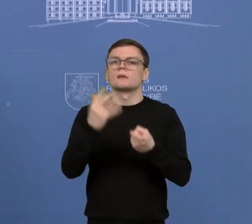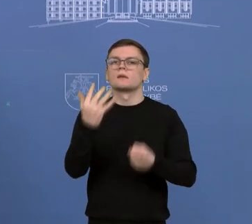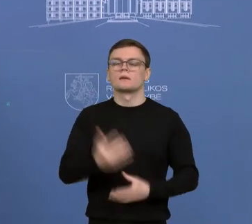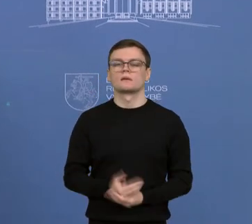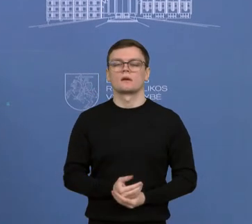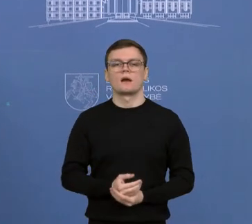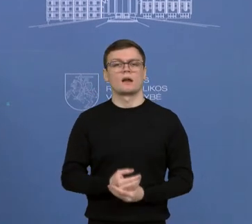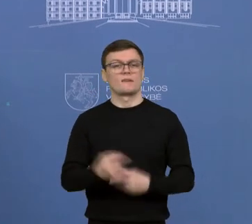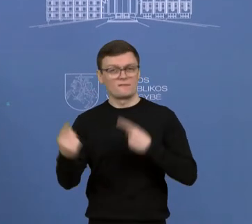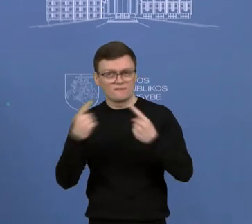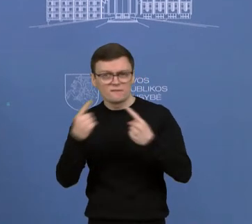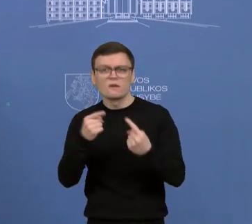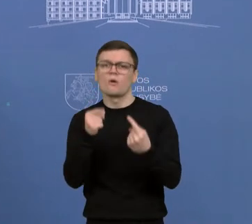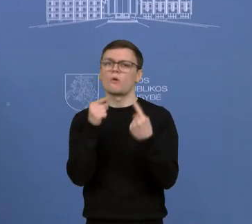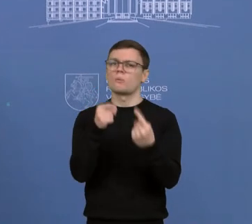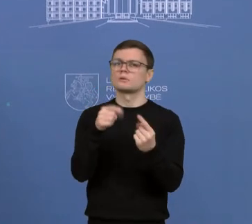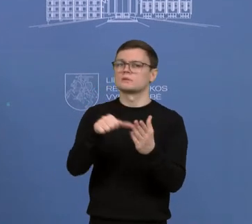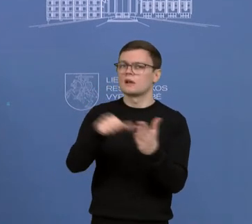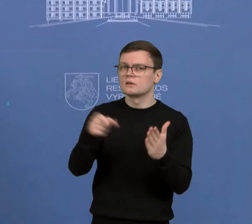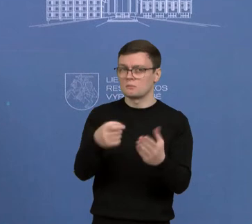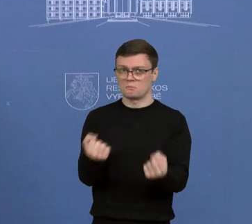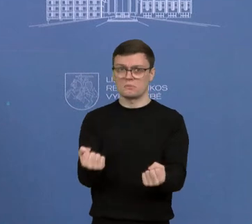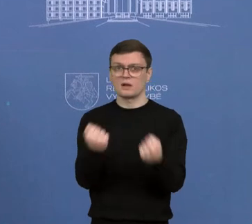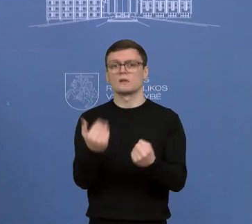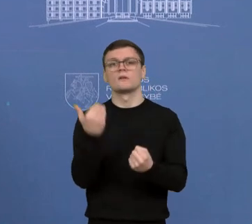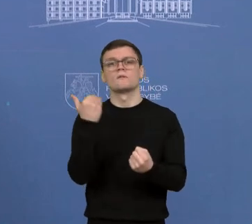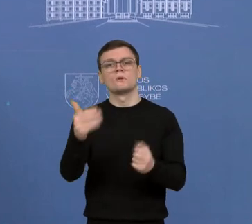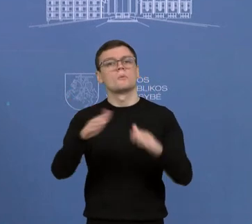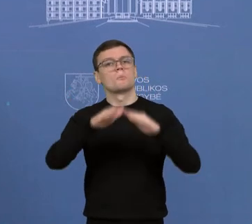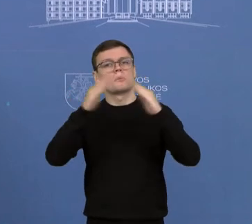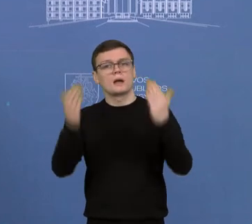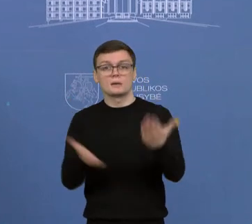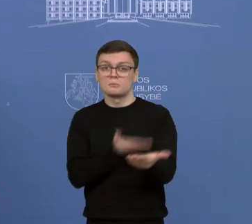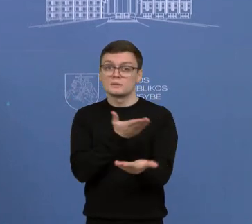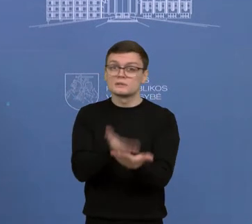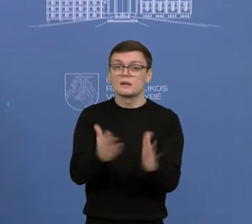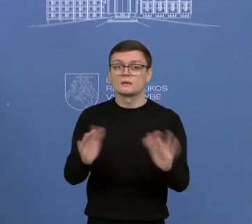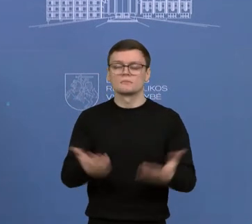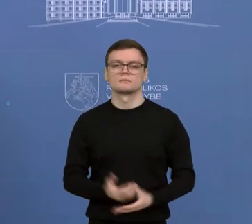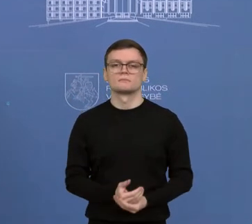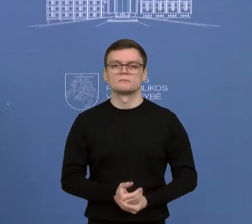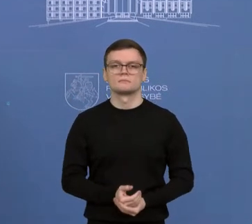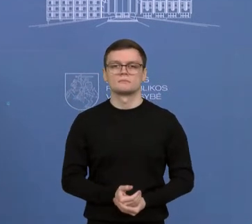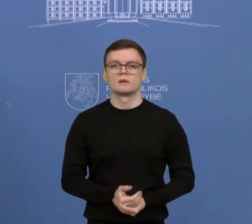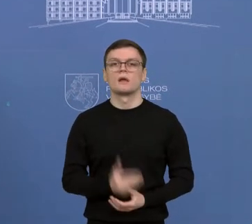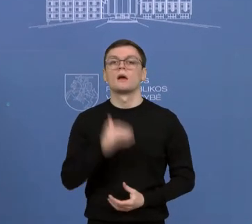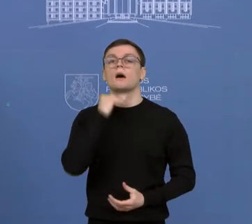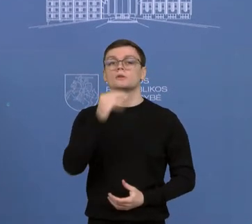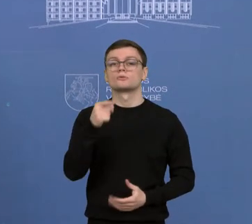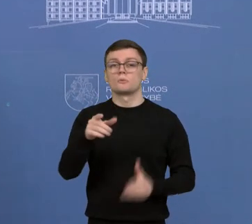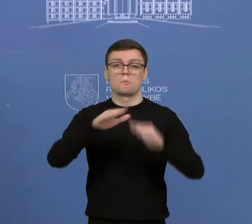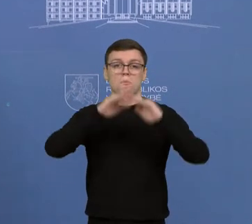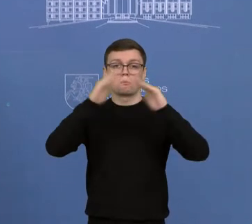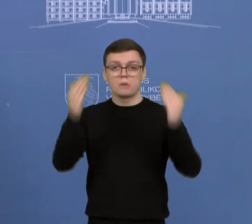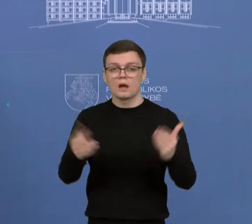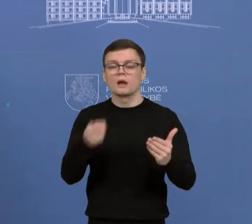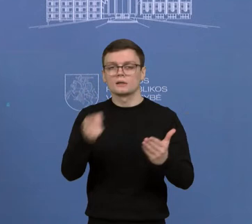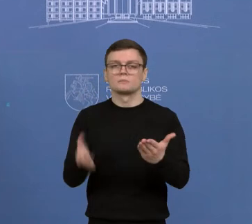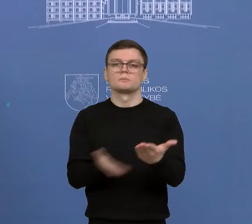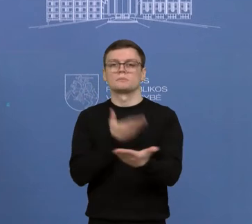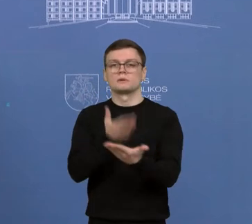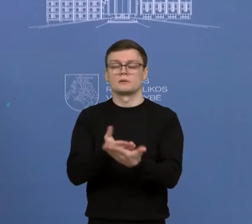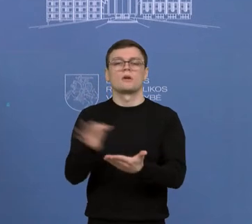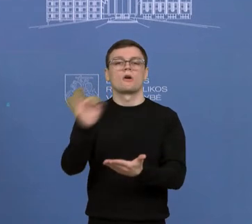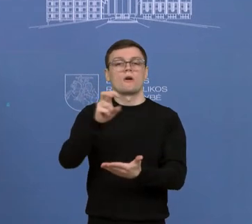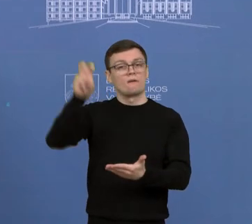kalbėjot su opozicijos atstovais, ar palaikys būtent šį jūsų pristatomą paketą. Ačiū. Tai natūralu, kad teikiamas paketas yra vienareikšmiškai susijęs su